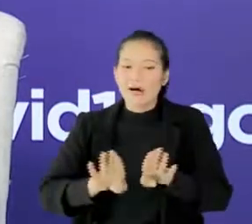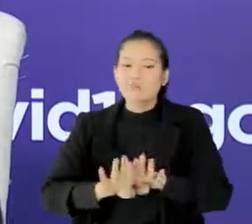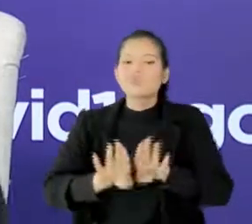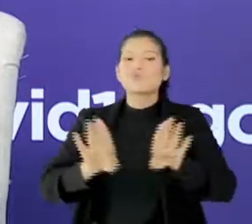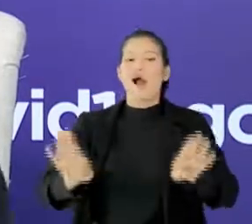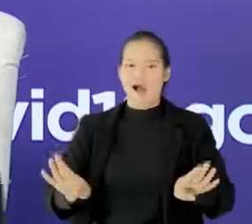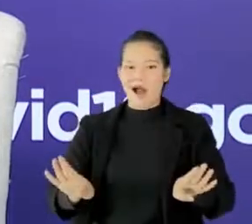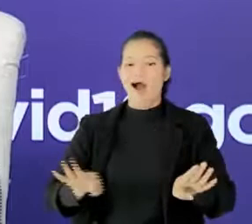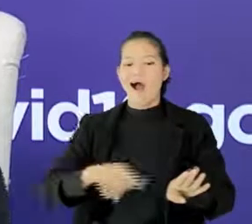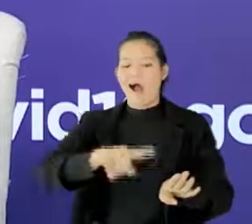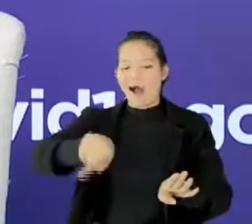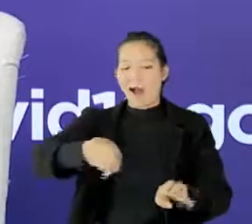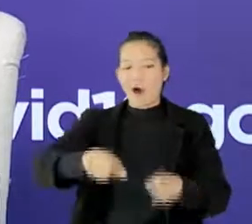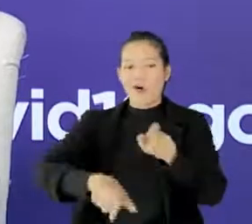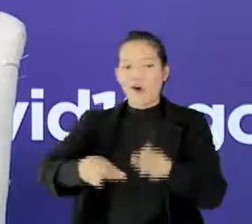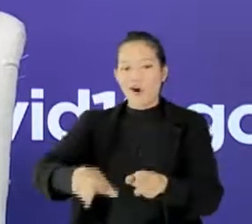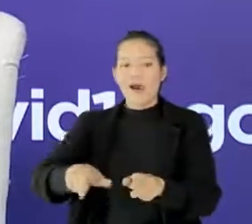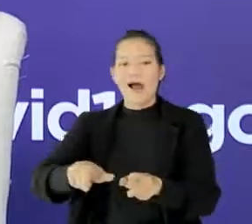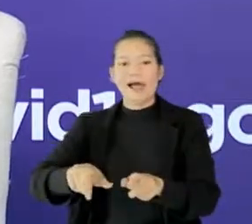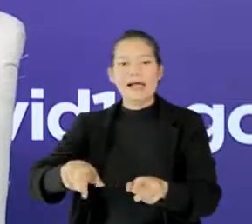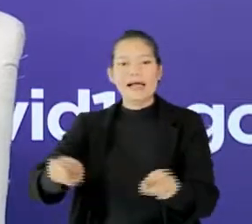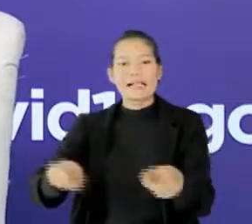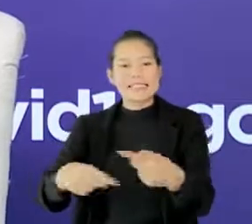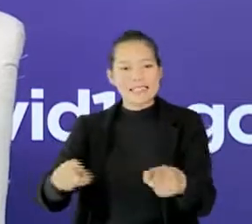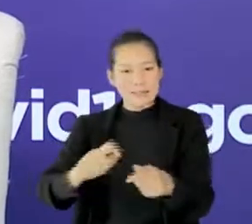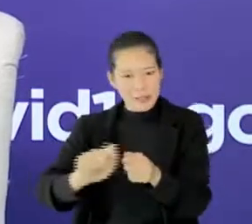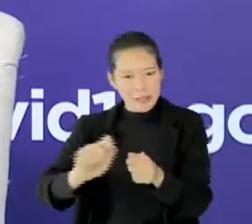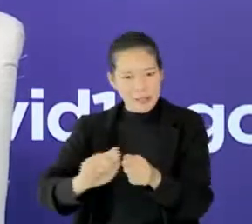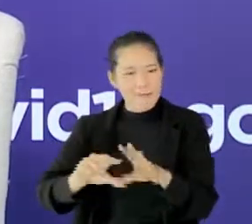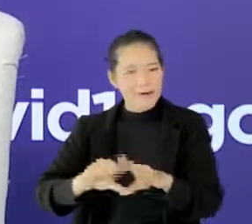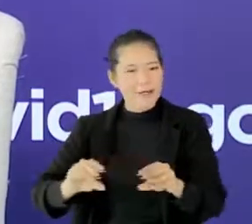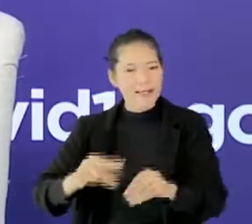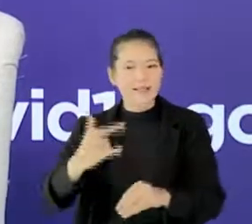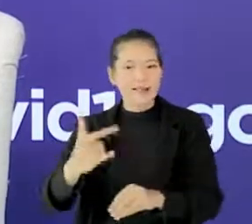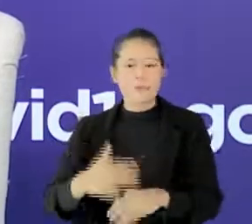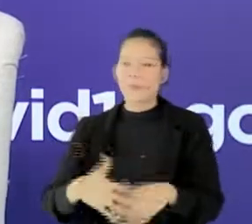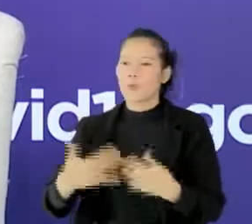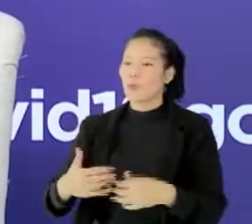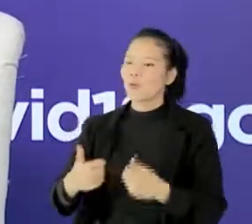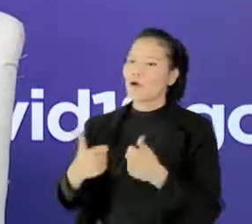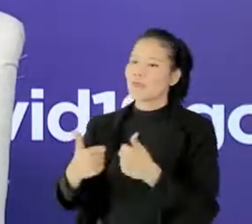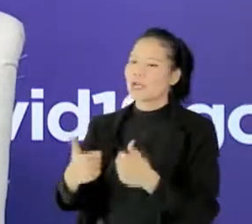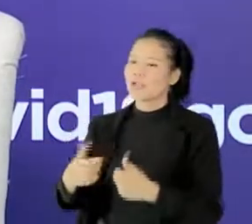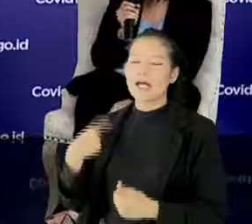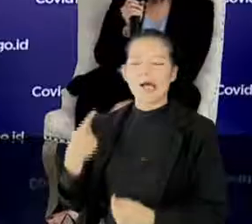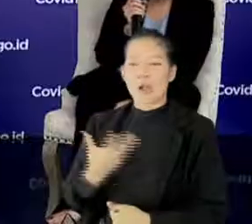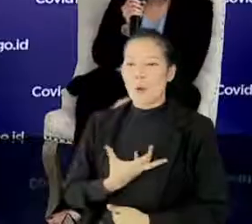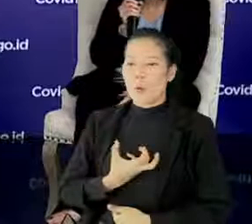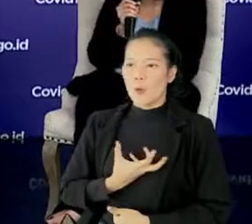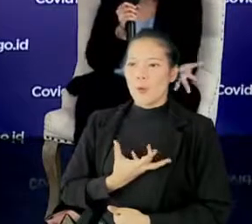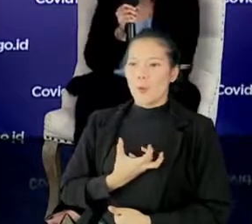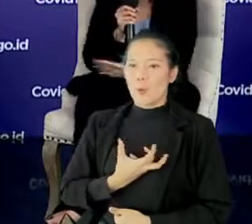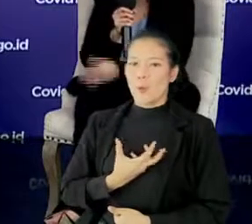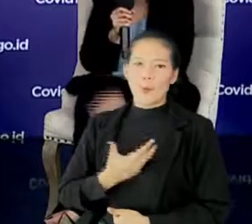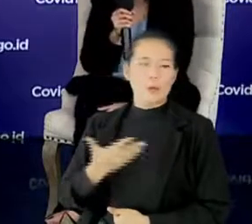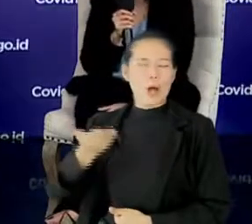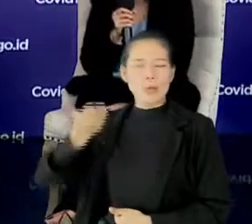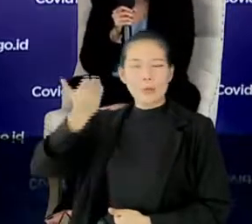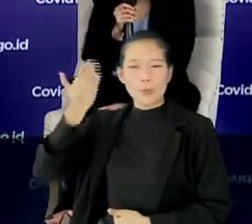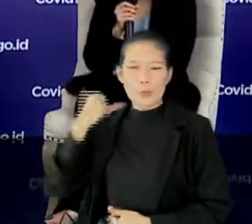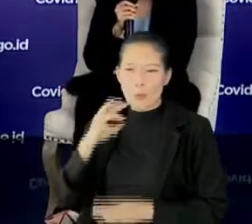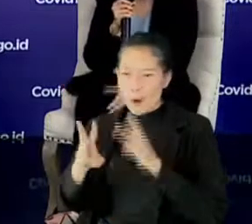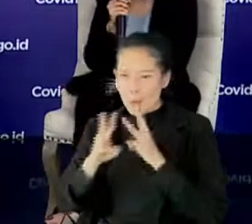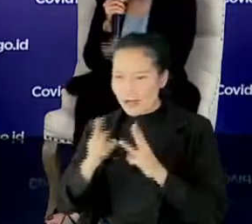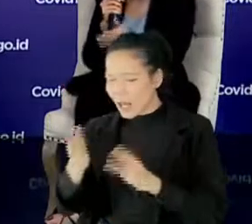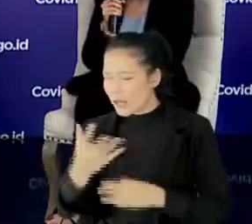seniman juga untuk bisa tetap bekerja. Luar biasa semangatnya, saya selalu deg-degan nih dari zaman dulu